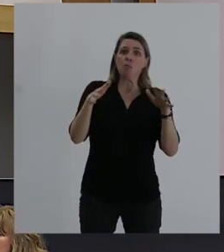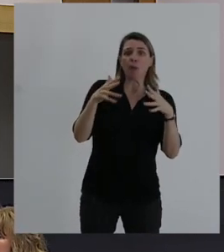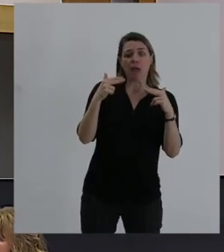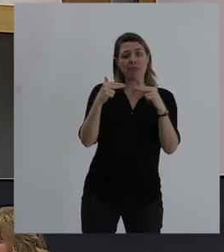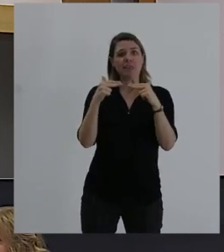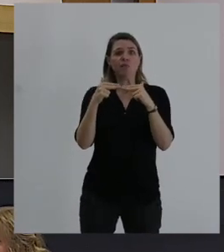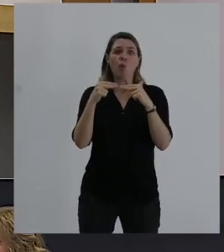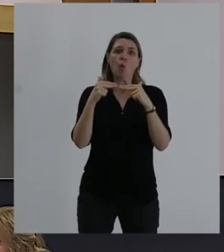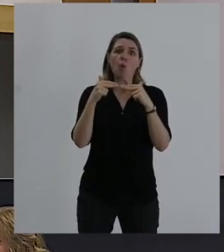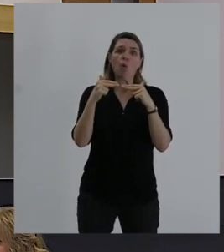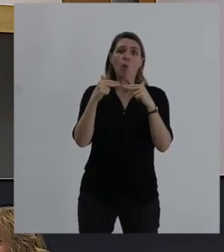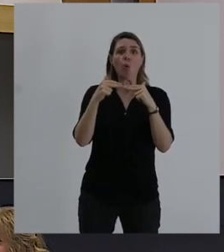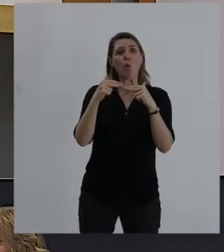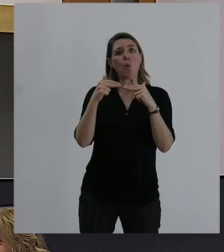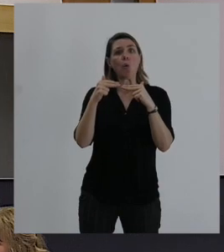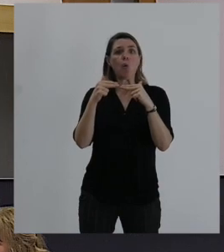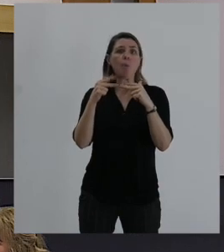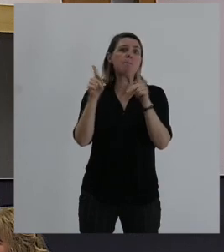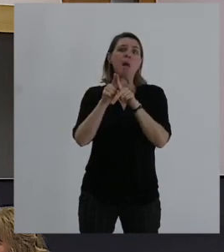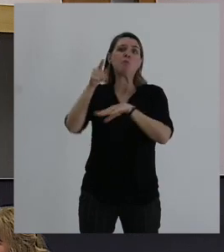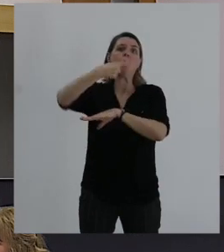un niveau équivalent horaire